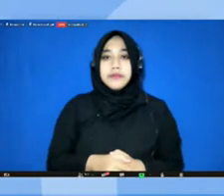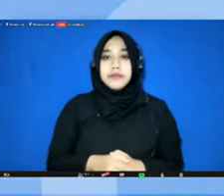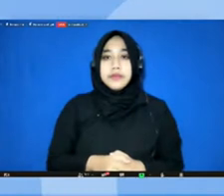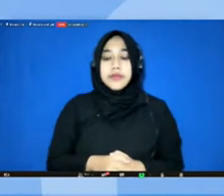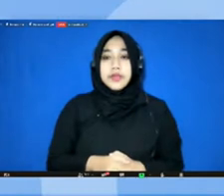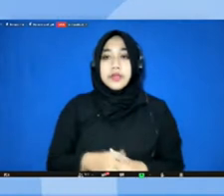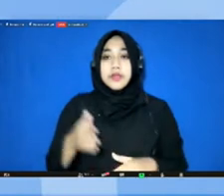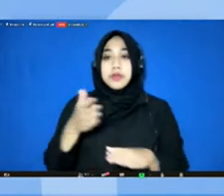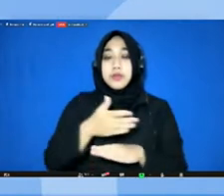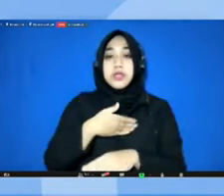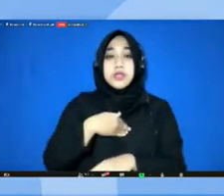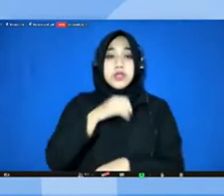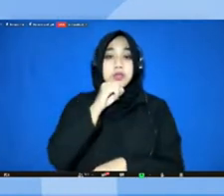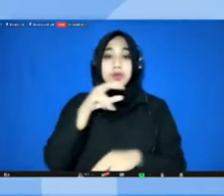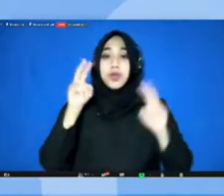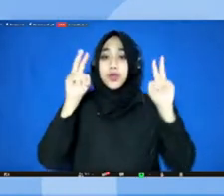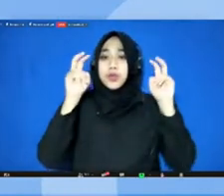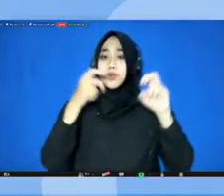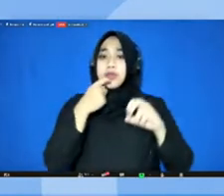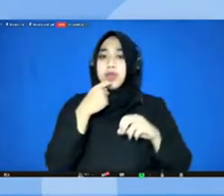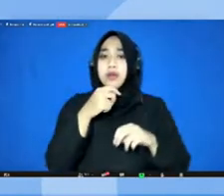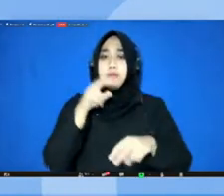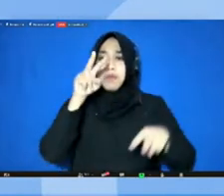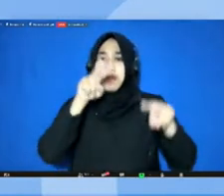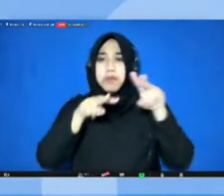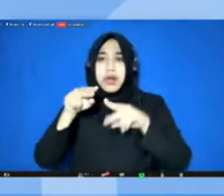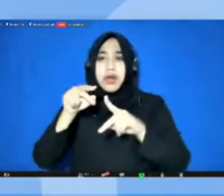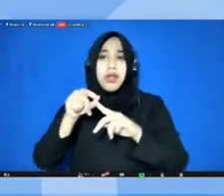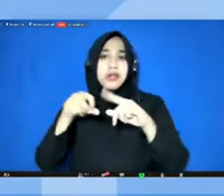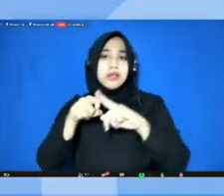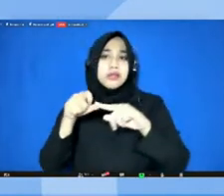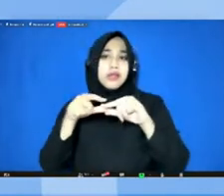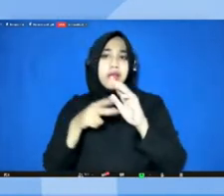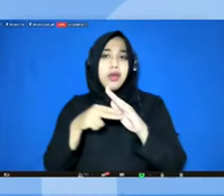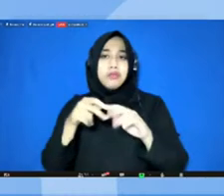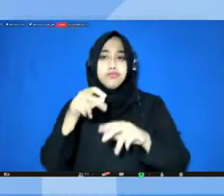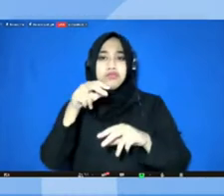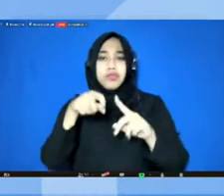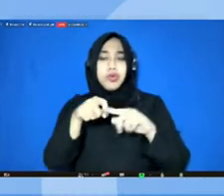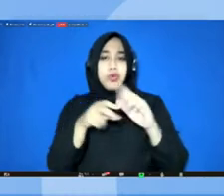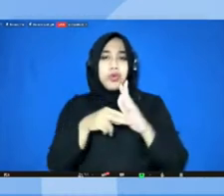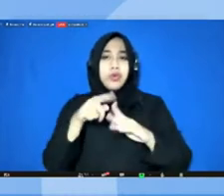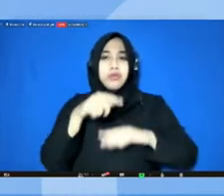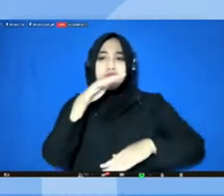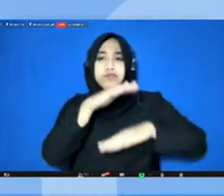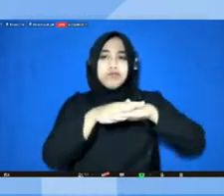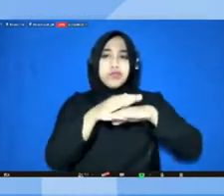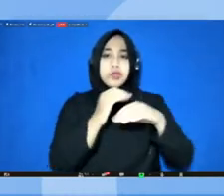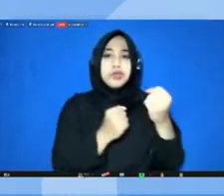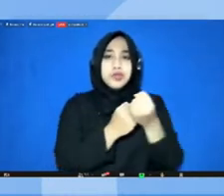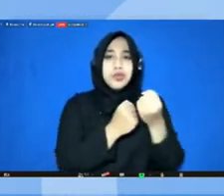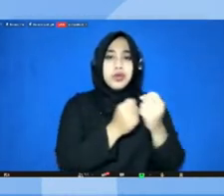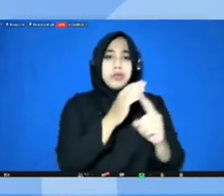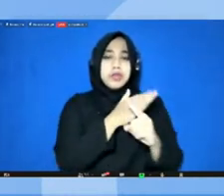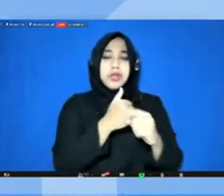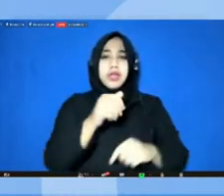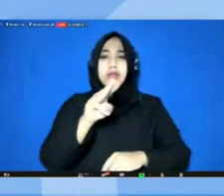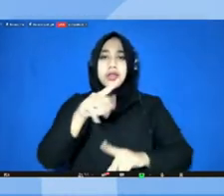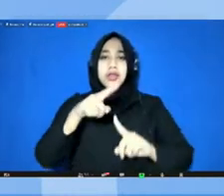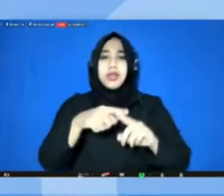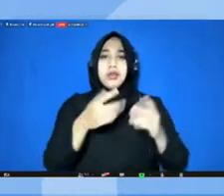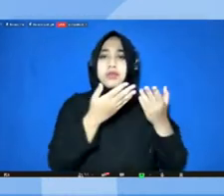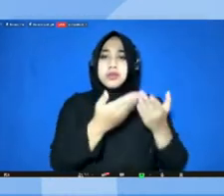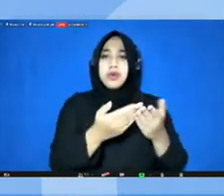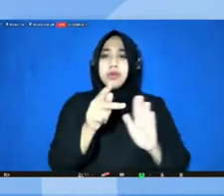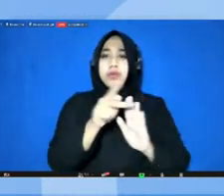Tadi sudah saya sebutkan judulnya tentang webinar pelacakan kontak untuk mengoptimalkan dukungan masyarakat dalam 3T. Persembahan program